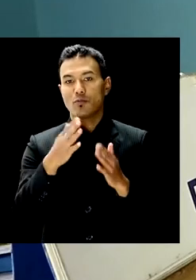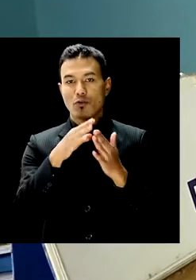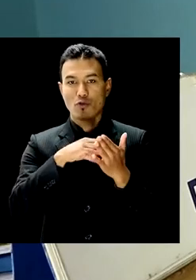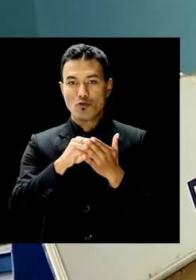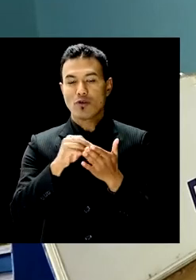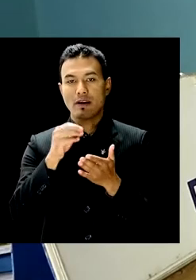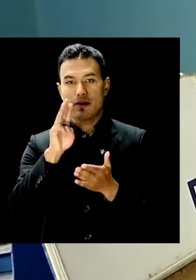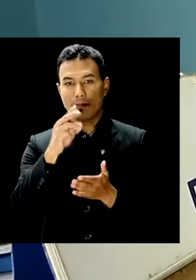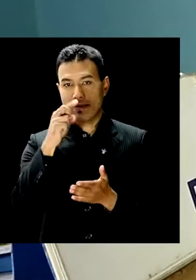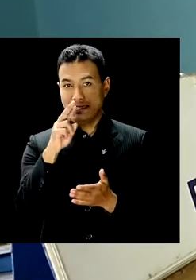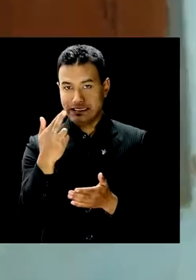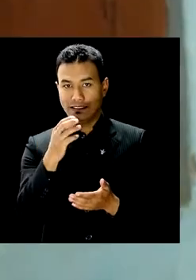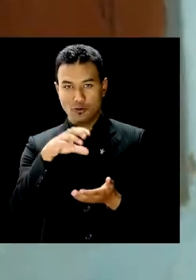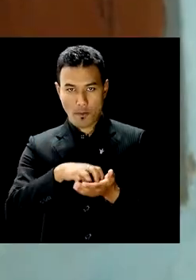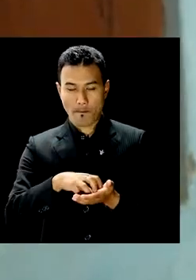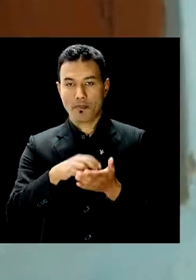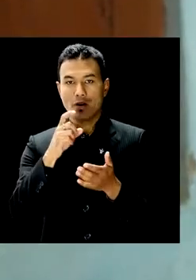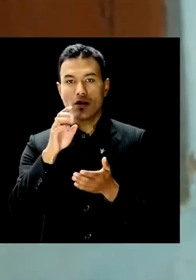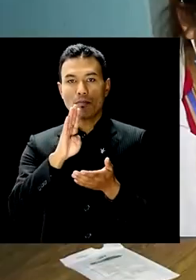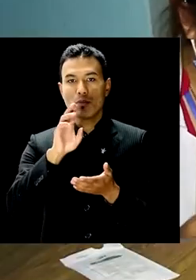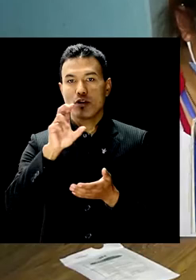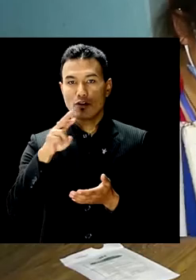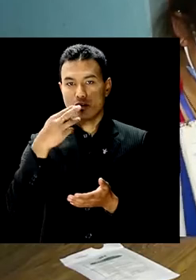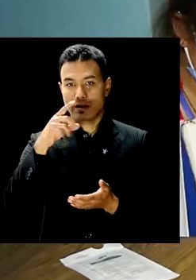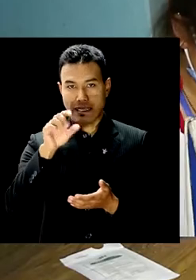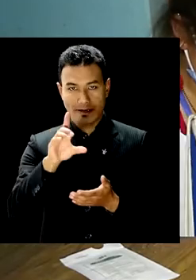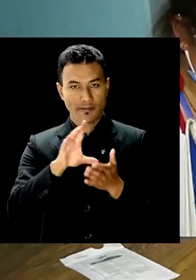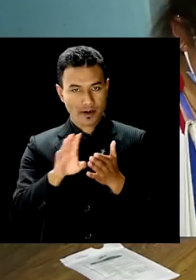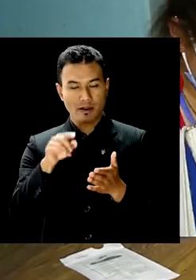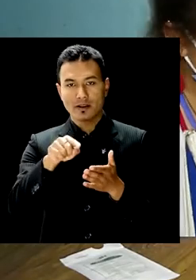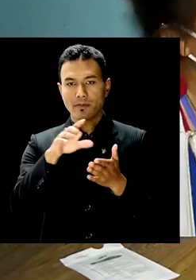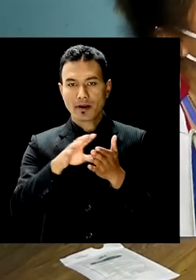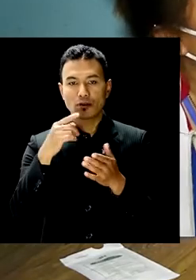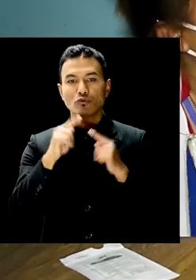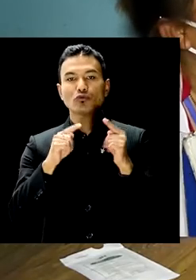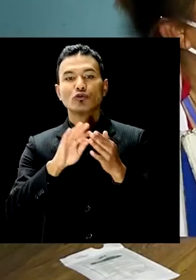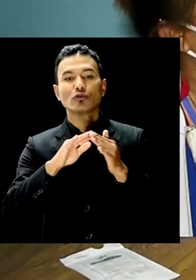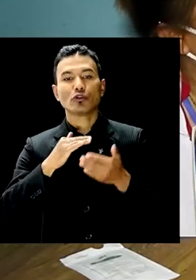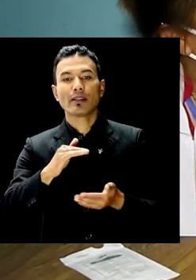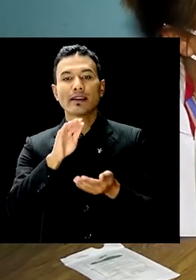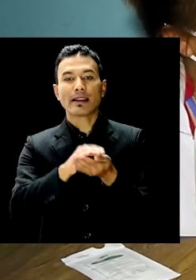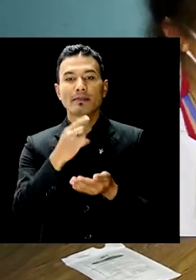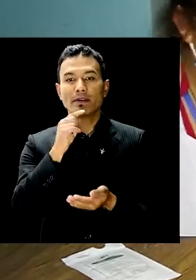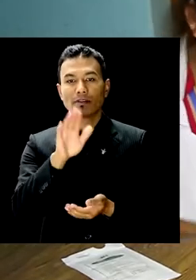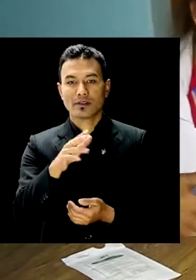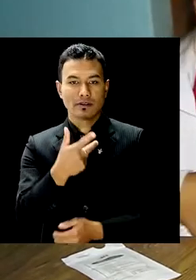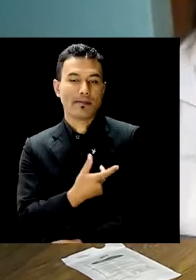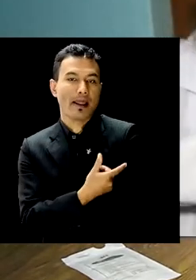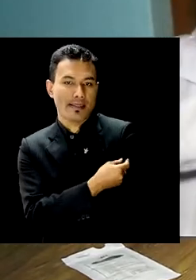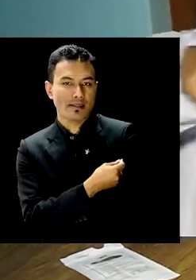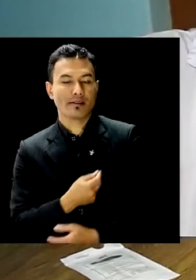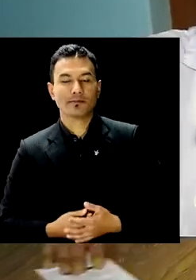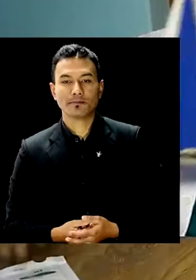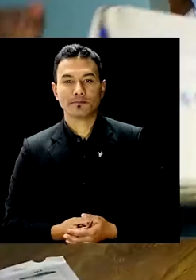मेरी स्टोक बर्दगाड नवल प्राइसदेखि आएको है। मैले यतिमध्येमा तपाईँ कुन चाहिँ साधन राख्ने भन्नुभएको छ? इम्प्लान्ट राख्ने